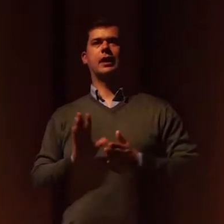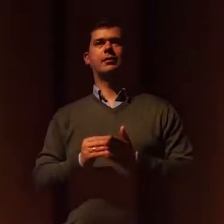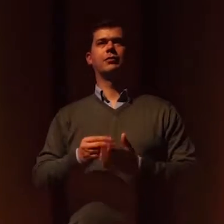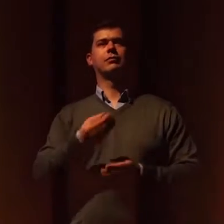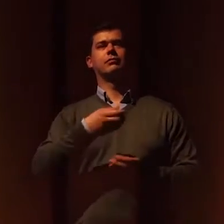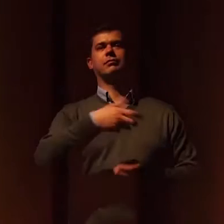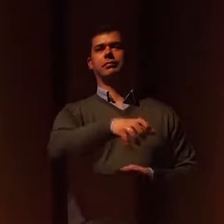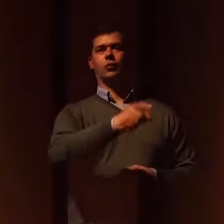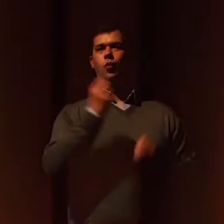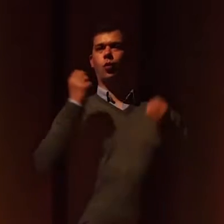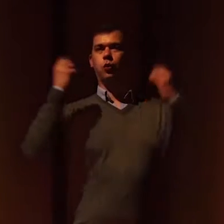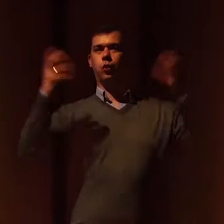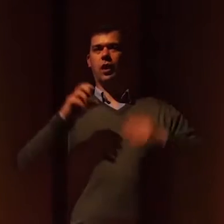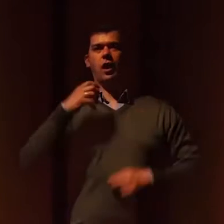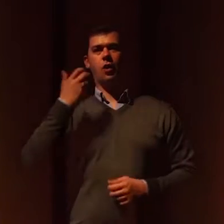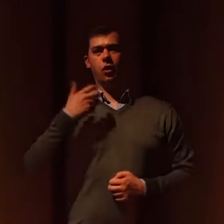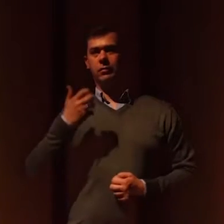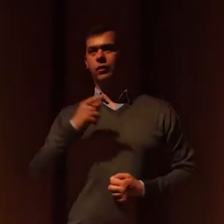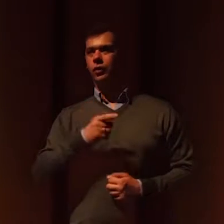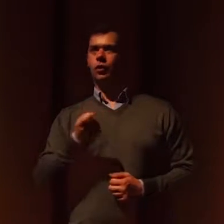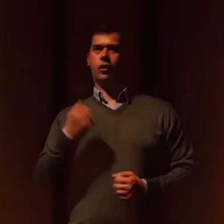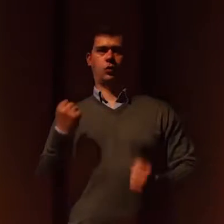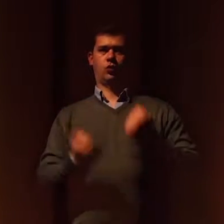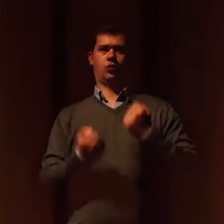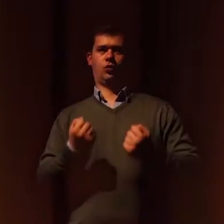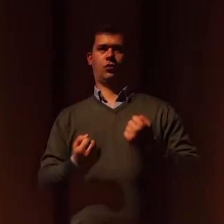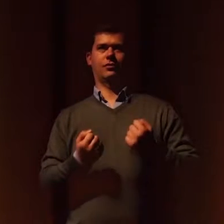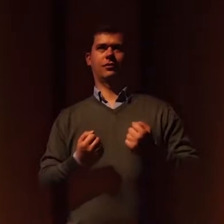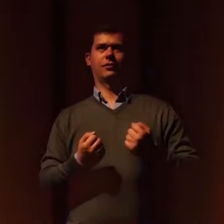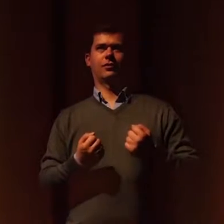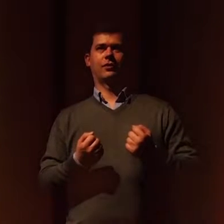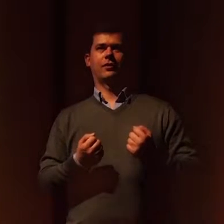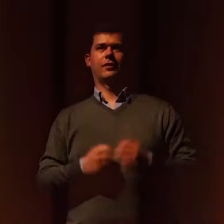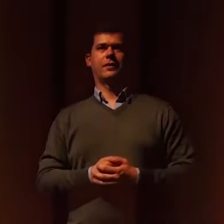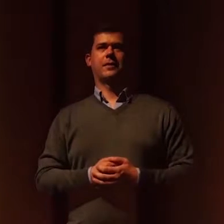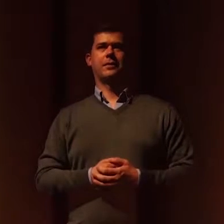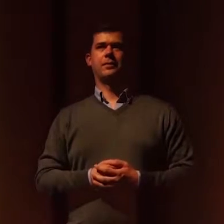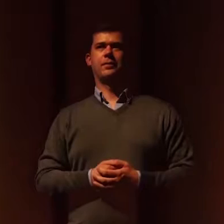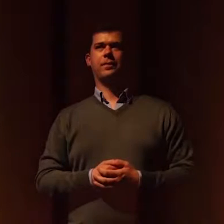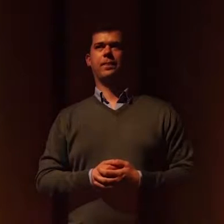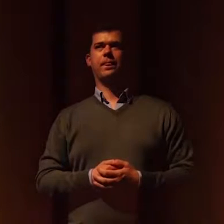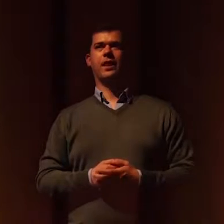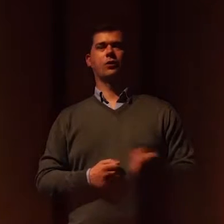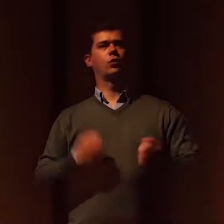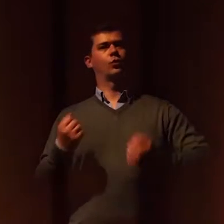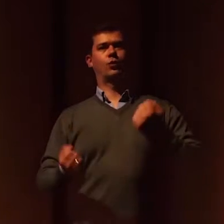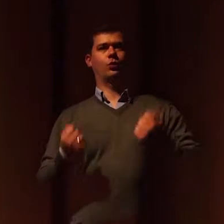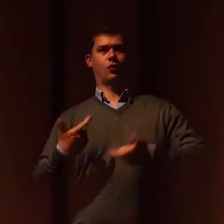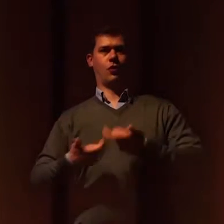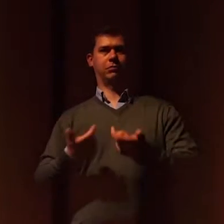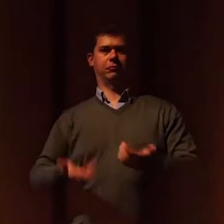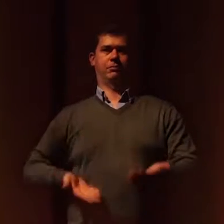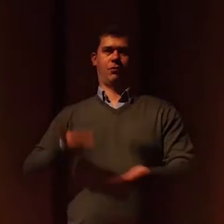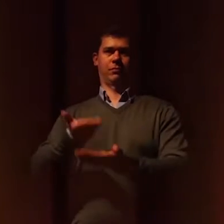kulturową Romów są trudne do jakiegoś do propozycji dobrego